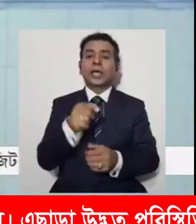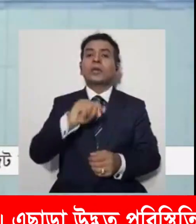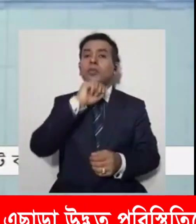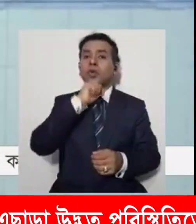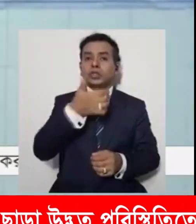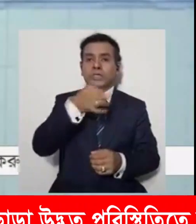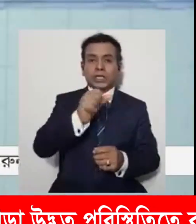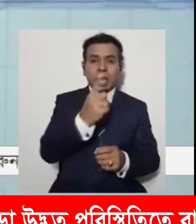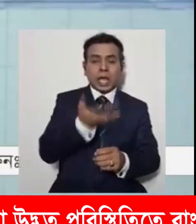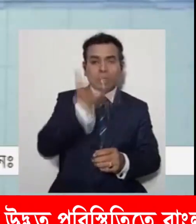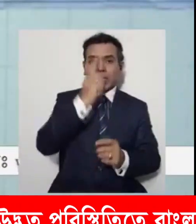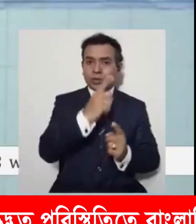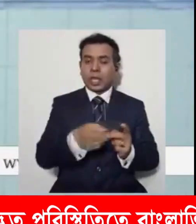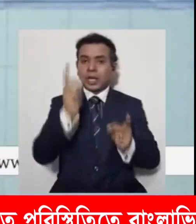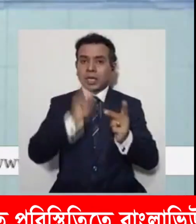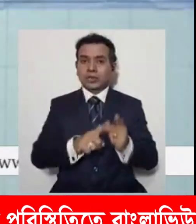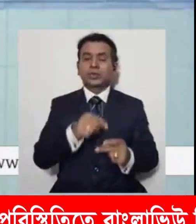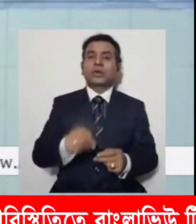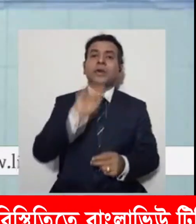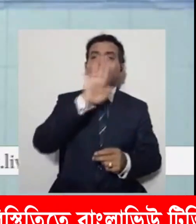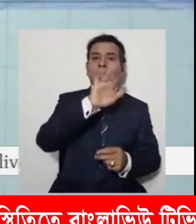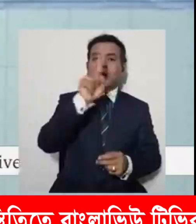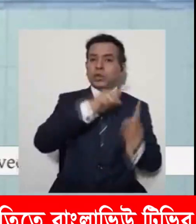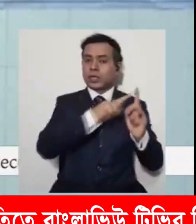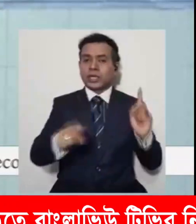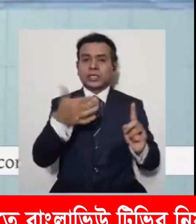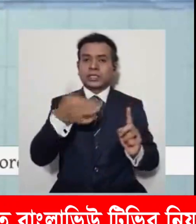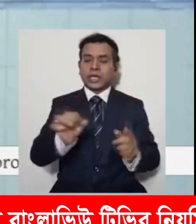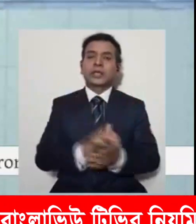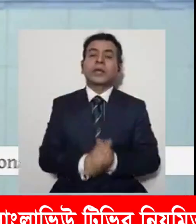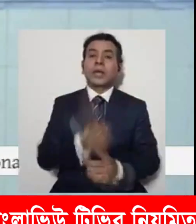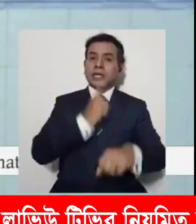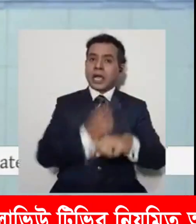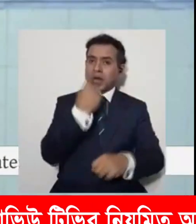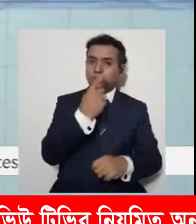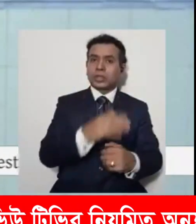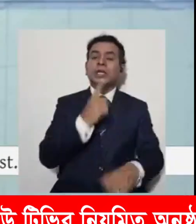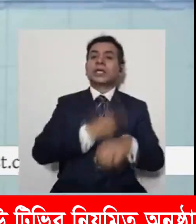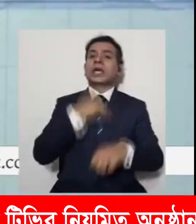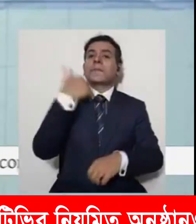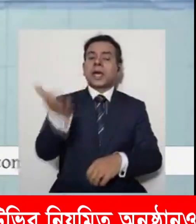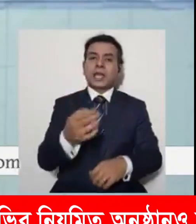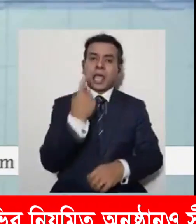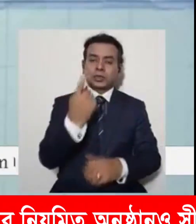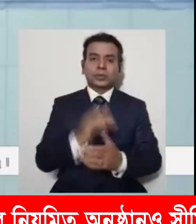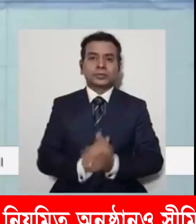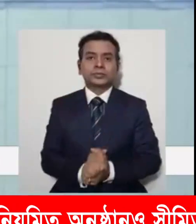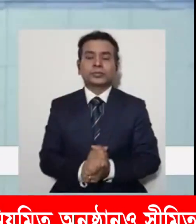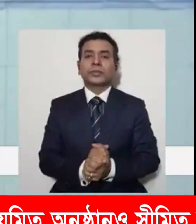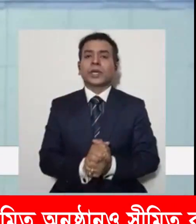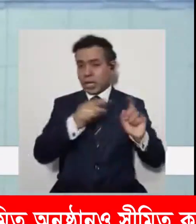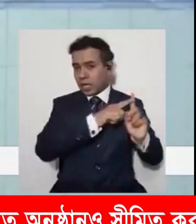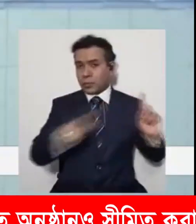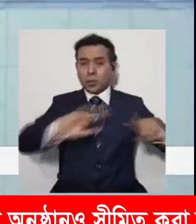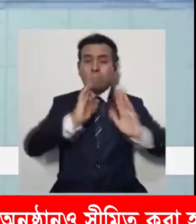মধ্যে, 1 জন ঢাকার এবং 1 জন ঢাকার বাইরে। এবং আমাদের তাহলে সর্বমোট মৃত্যু দাঁড়ালো